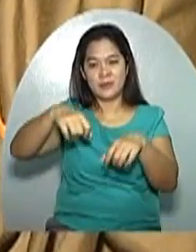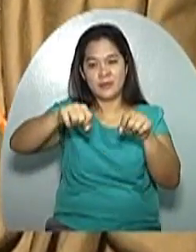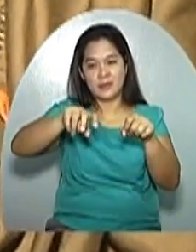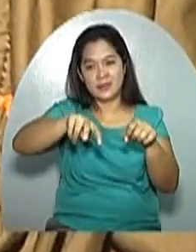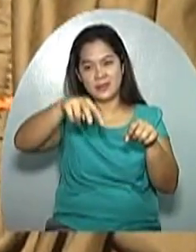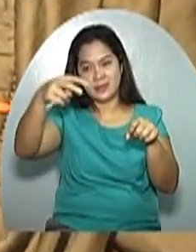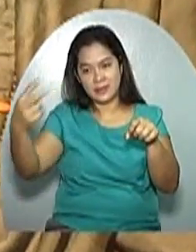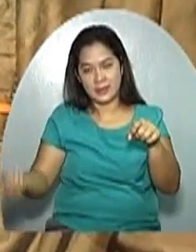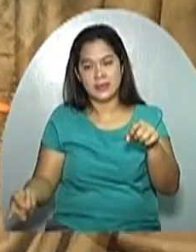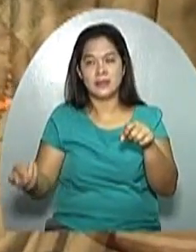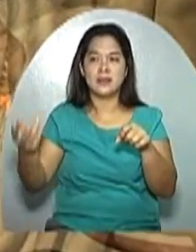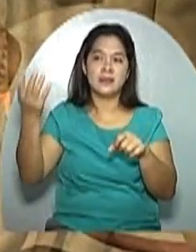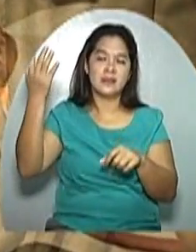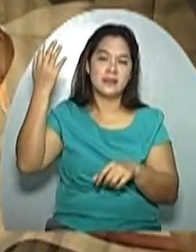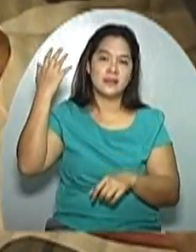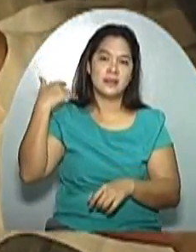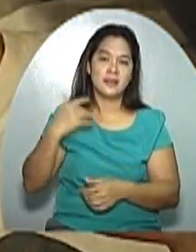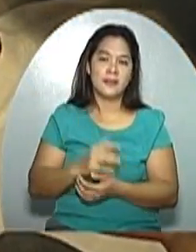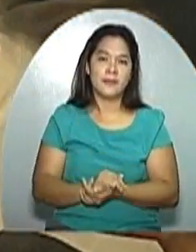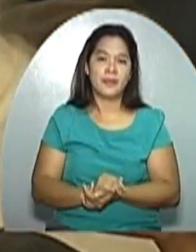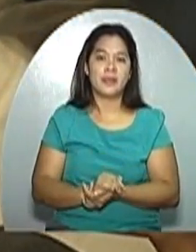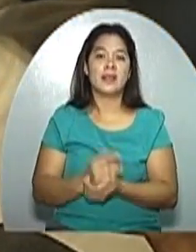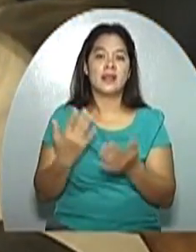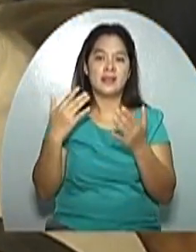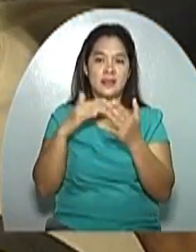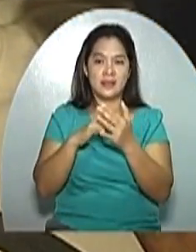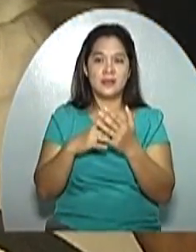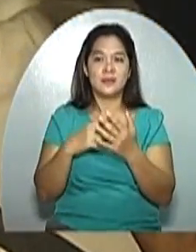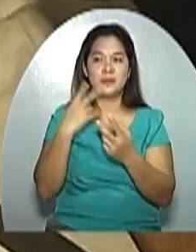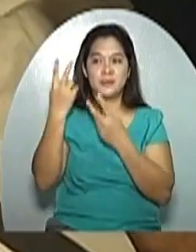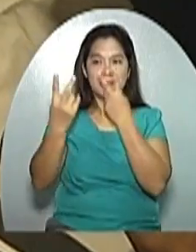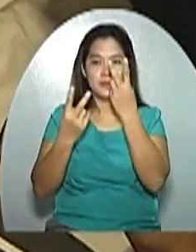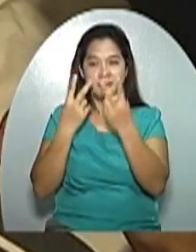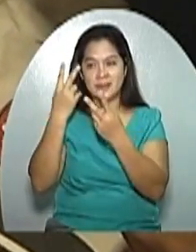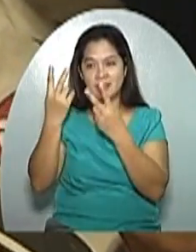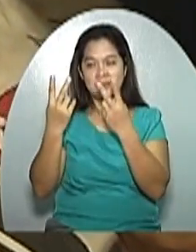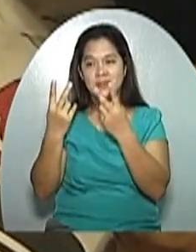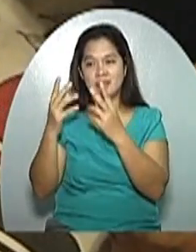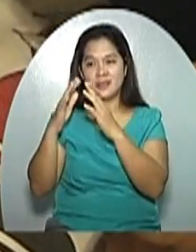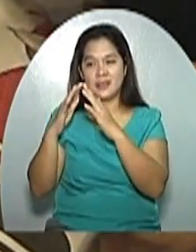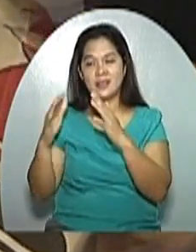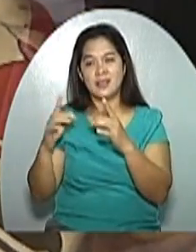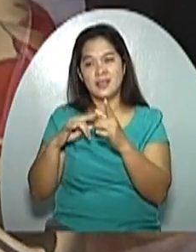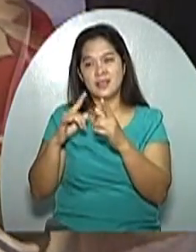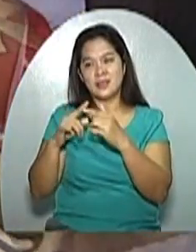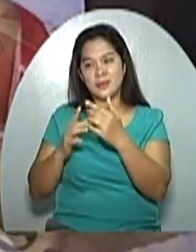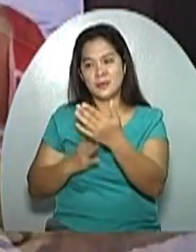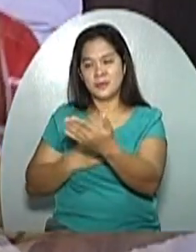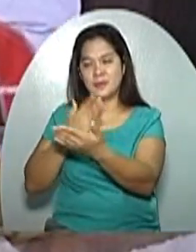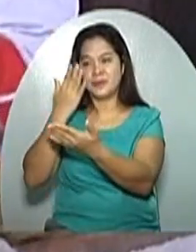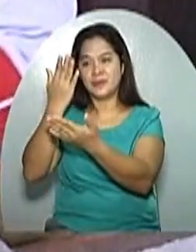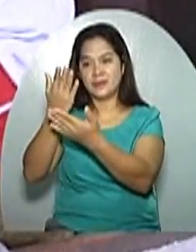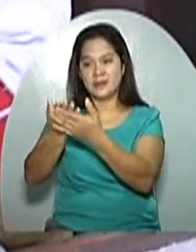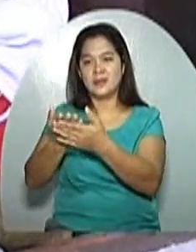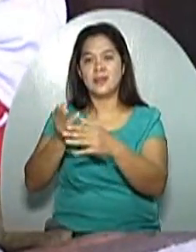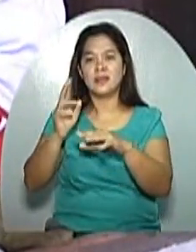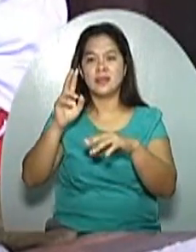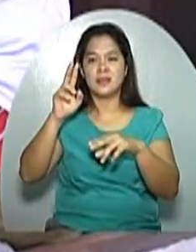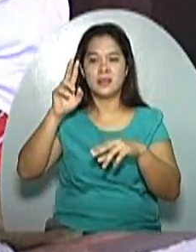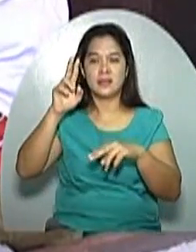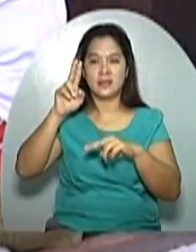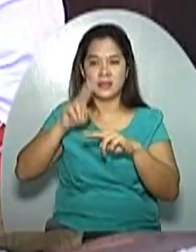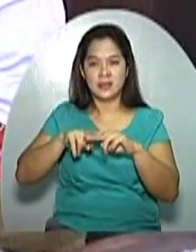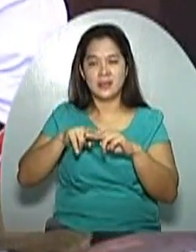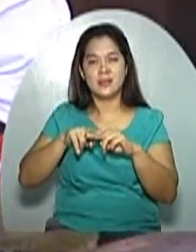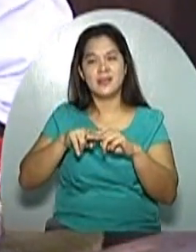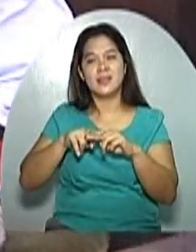sa motorsiklo. Kamakailan lamang muli na namin binalikan si Leonel. Nadat na namin siya na